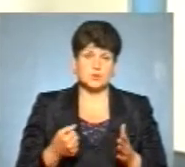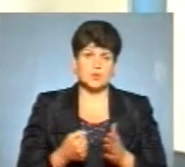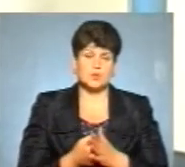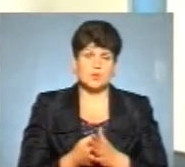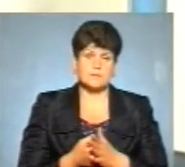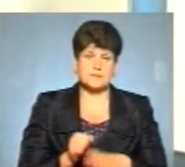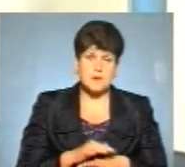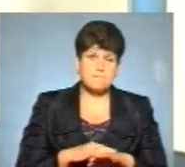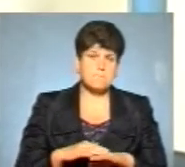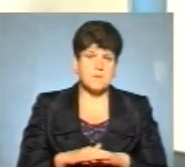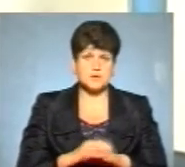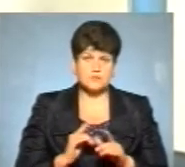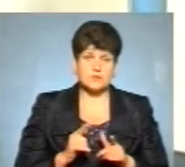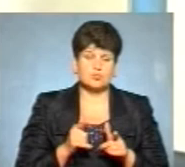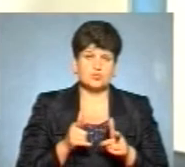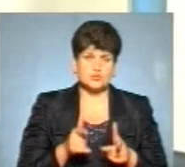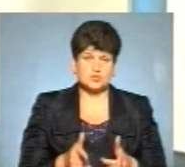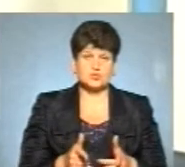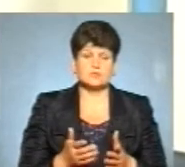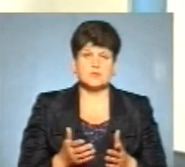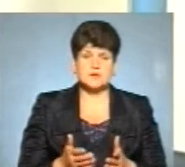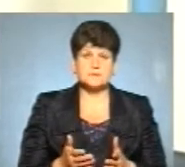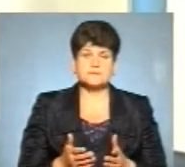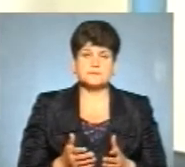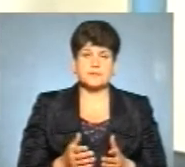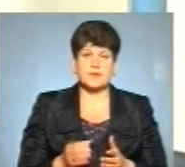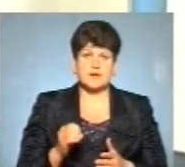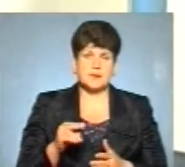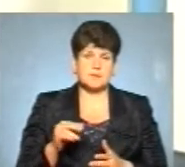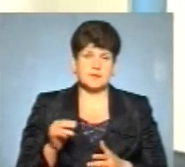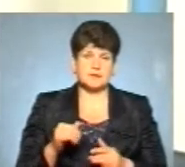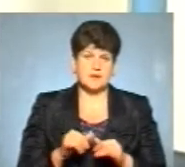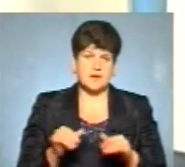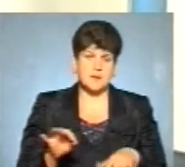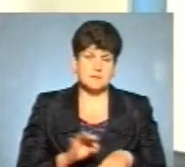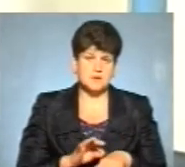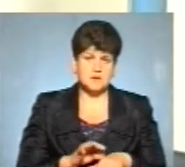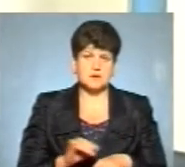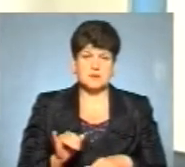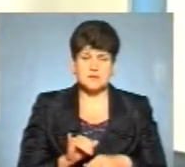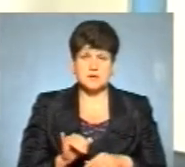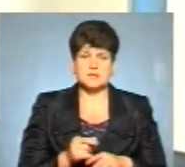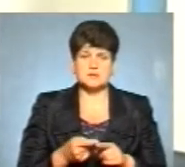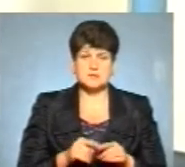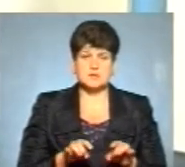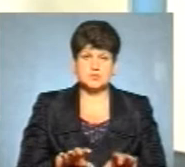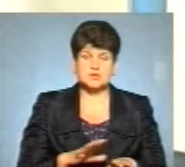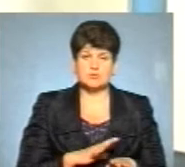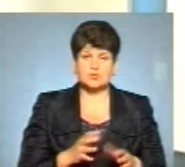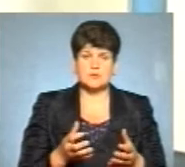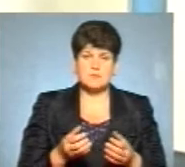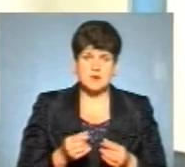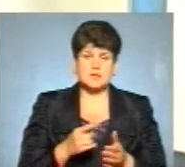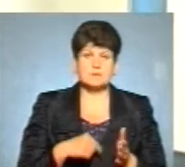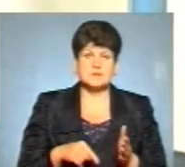до масових поступлень із самого початку епідемії. І, відповідно, відповідні рішення були прийняті як